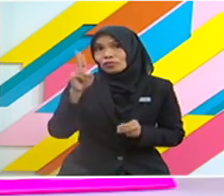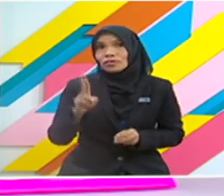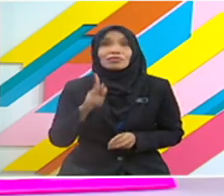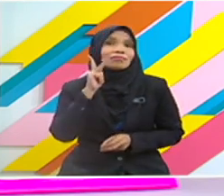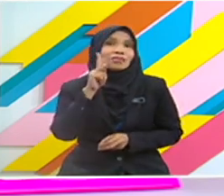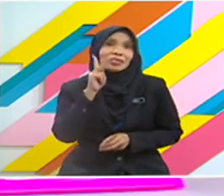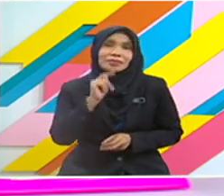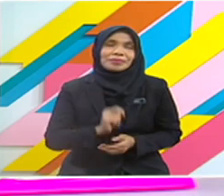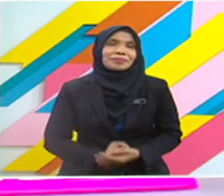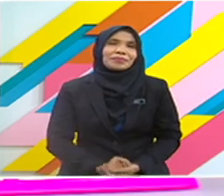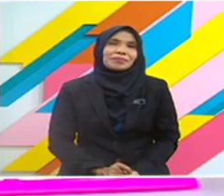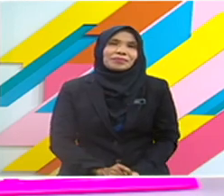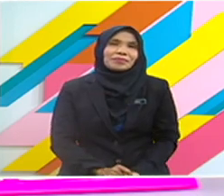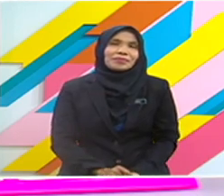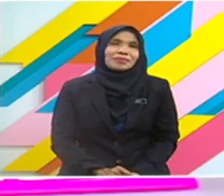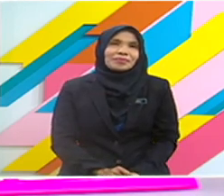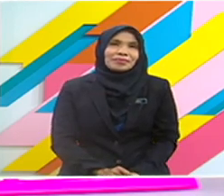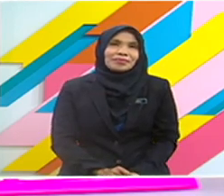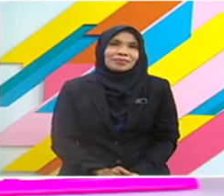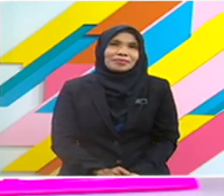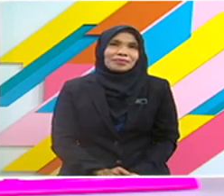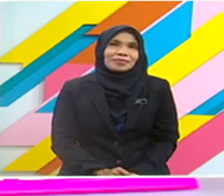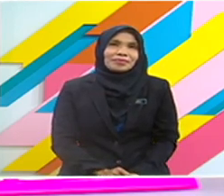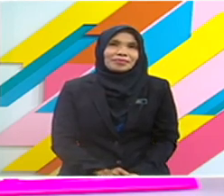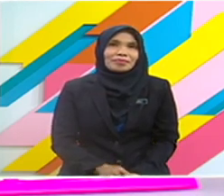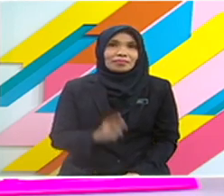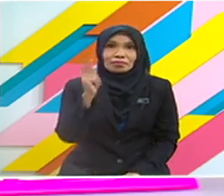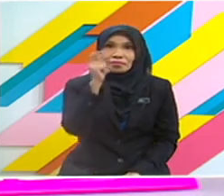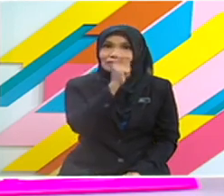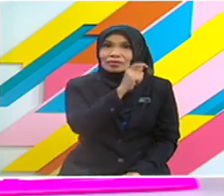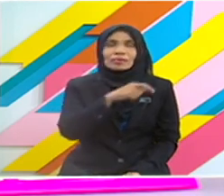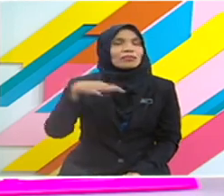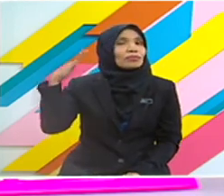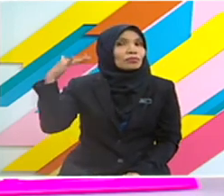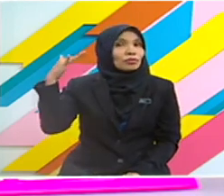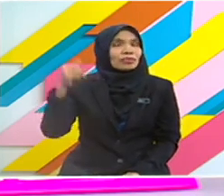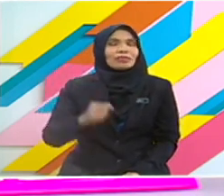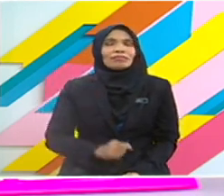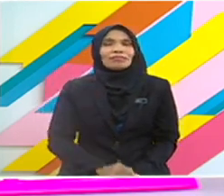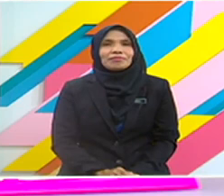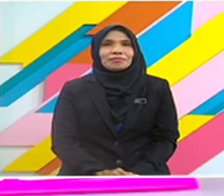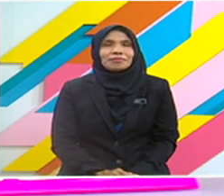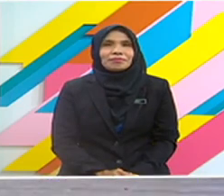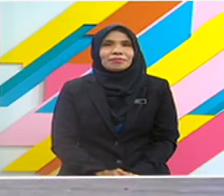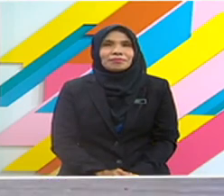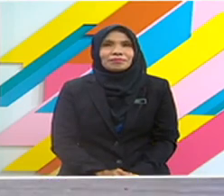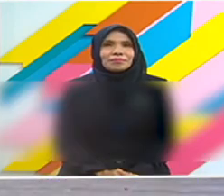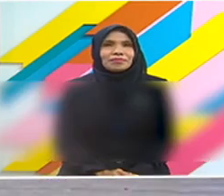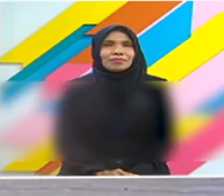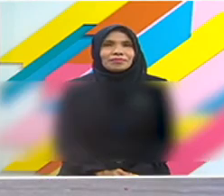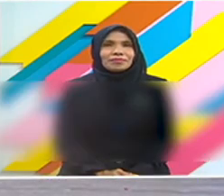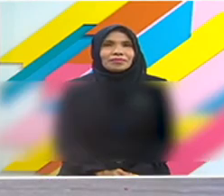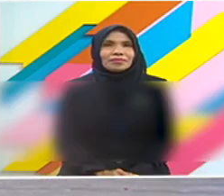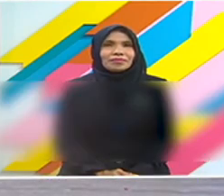kedua, cikgu minta Kak Rina teka bunyi yang akan diperdengarkan. Oh, kita nak dengar bunyi